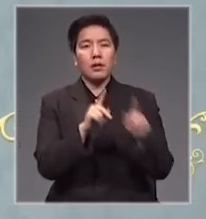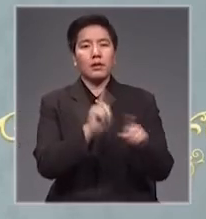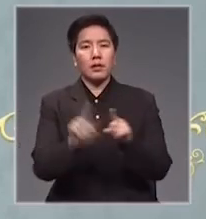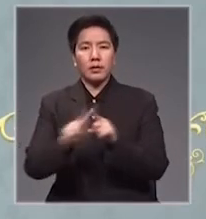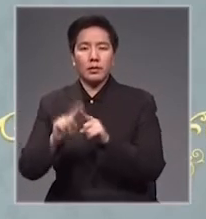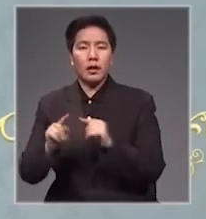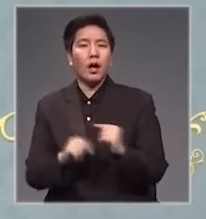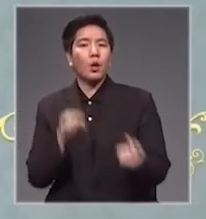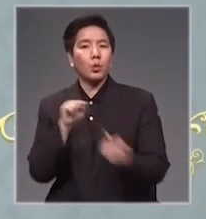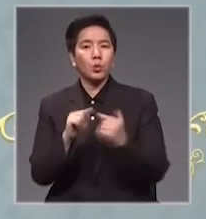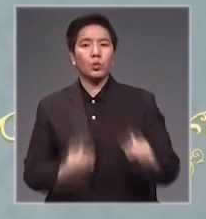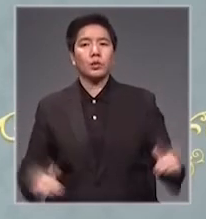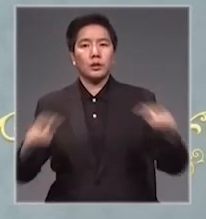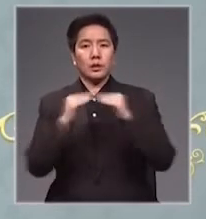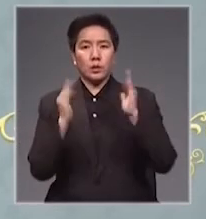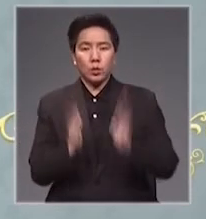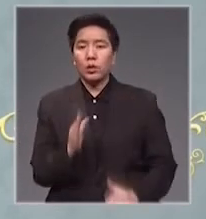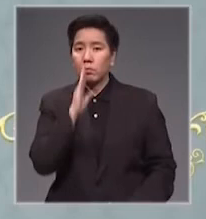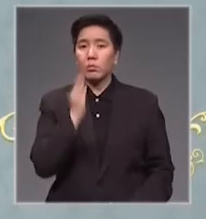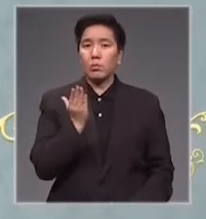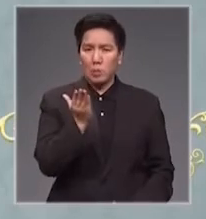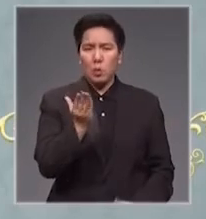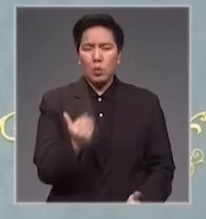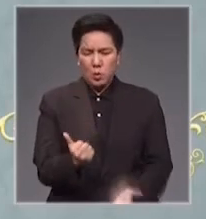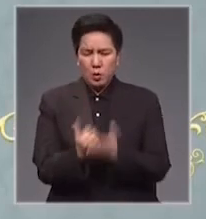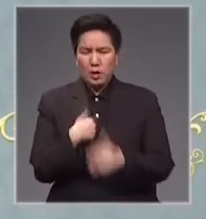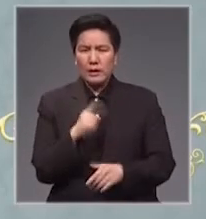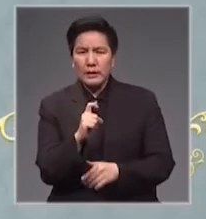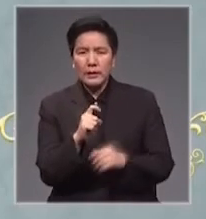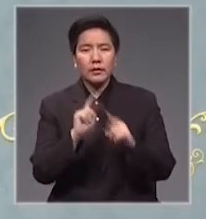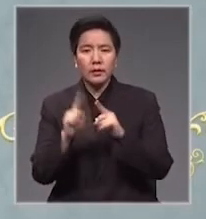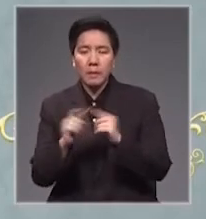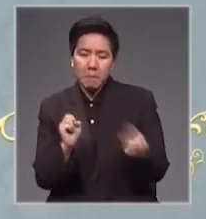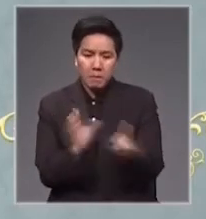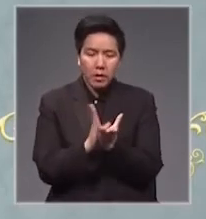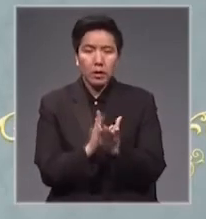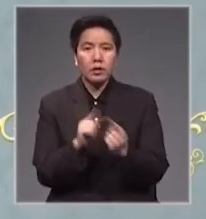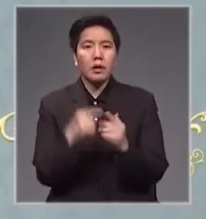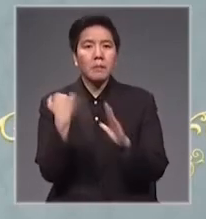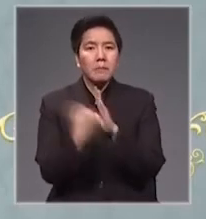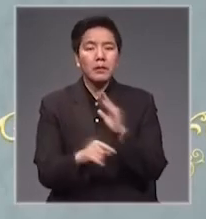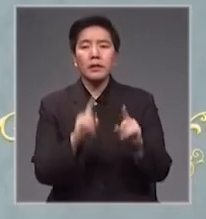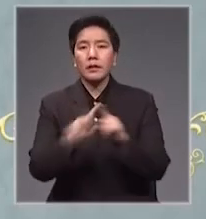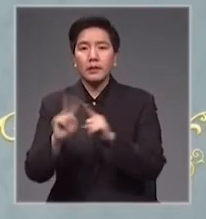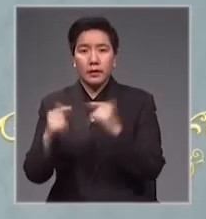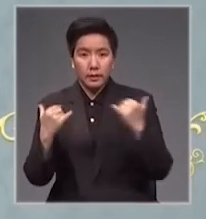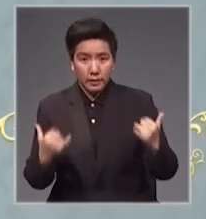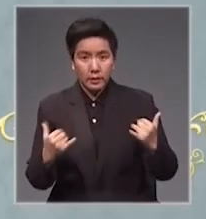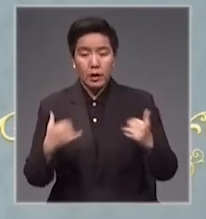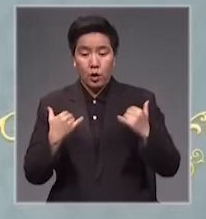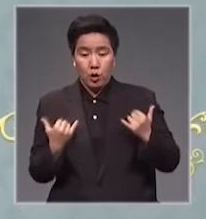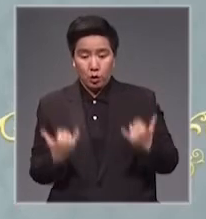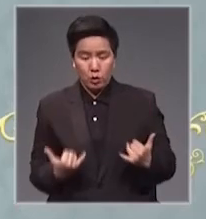ทธิของบุคคลในการเรียกร้องให้มีการชดเชยความเสียหายที่เกิดจากการกระทำผิดในกรณีต่างๆแม้ในปัจจุบัน